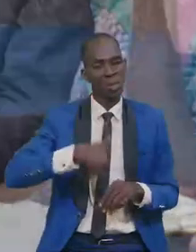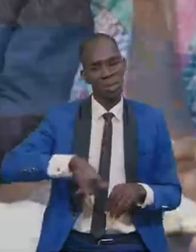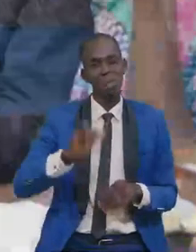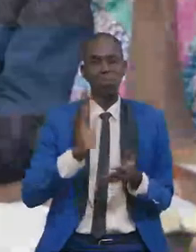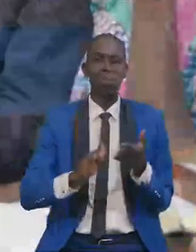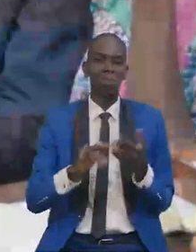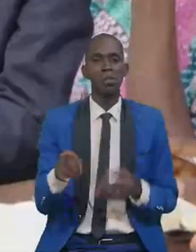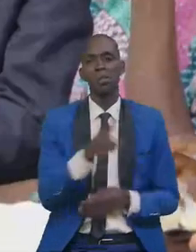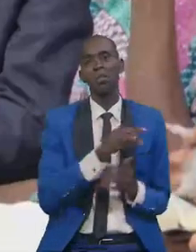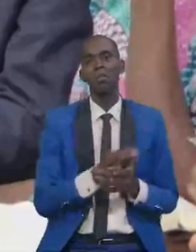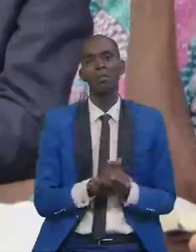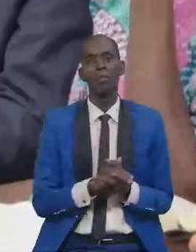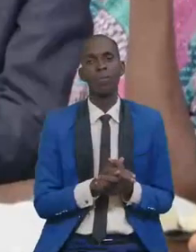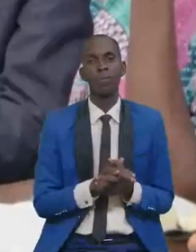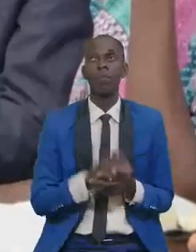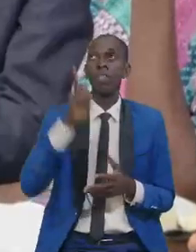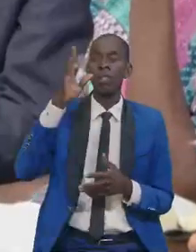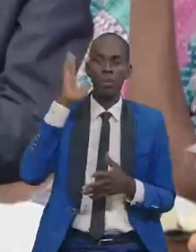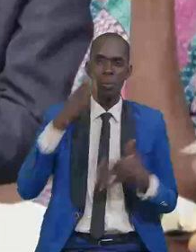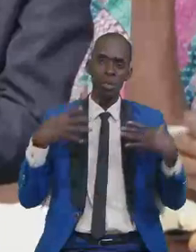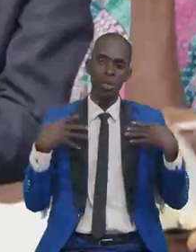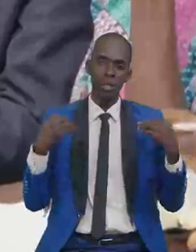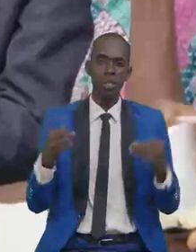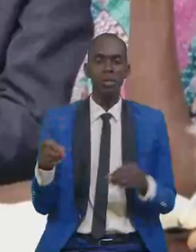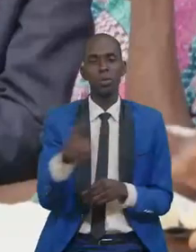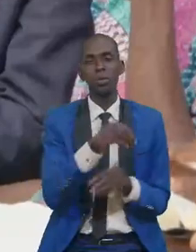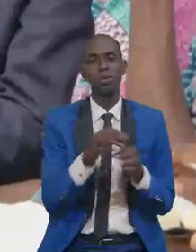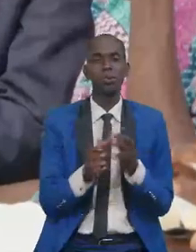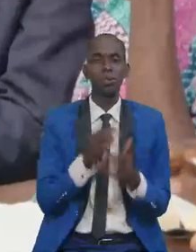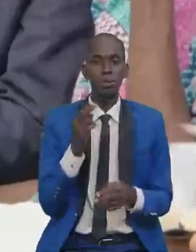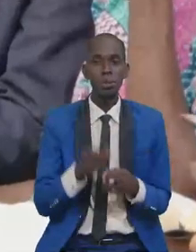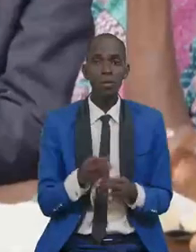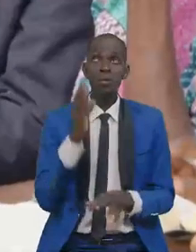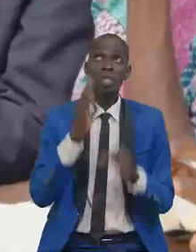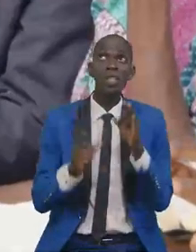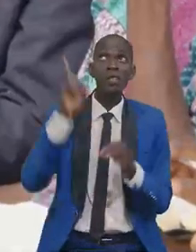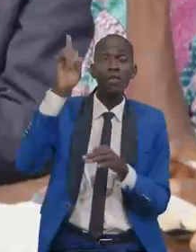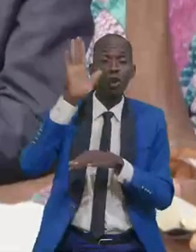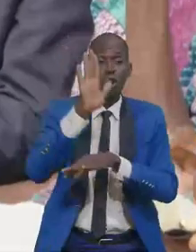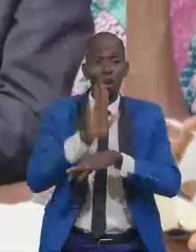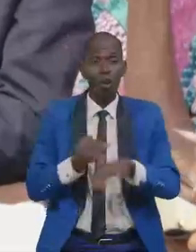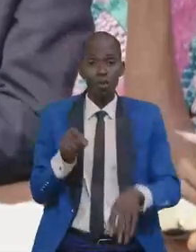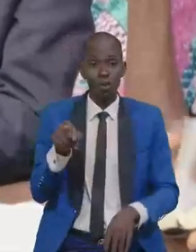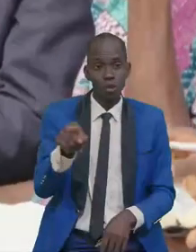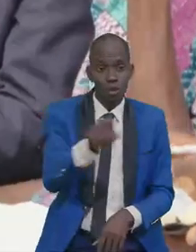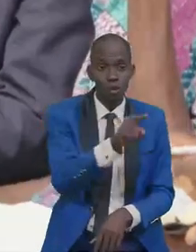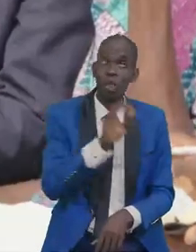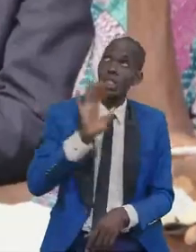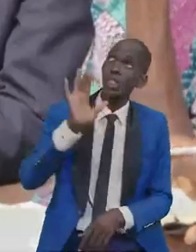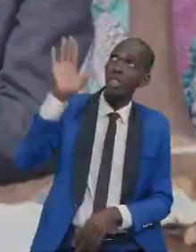Il va te pardonner. Il va te guérir. S'il t'appelle son